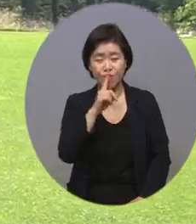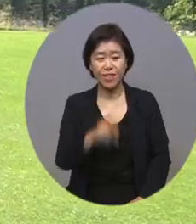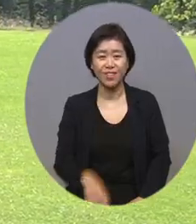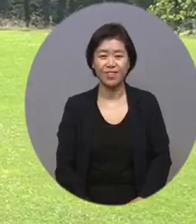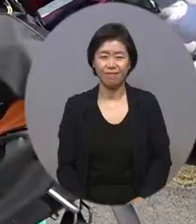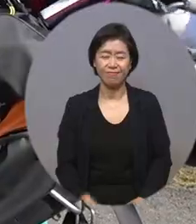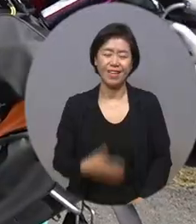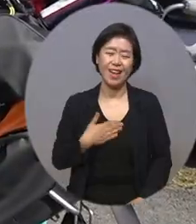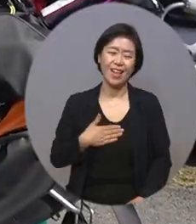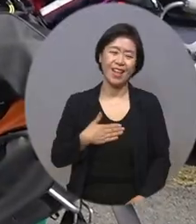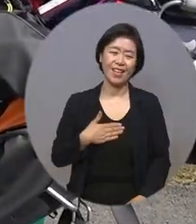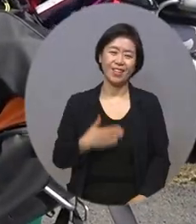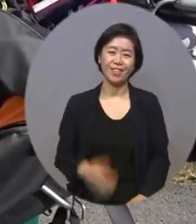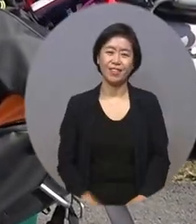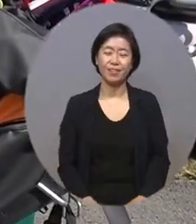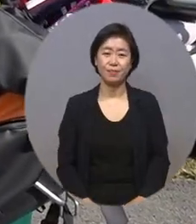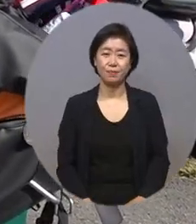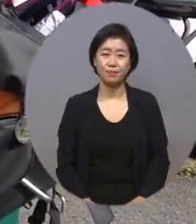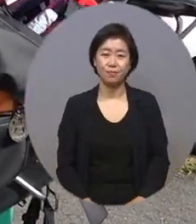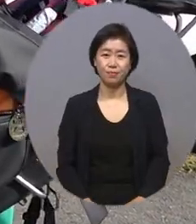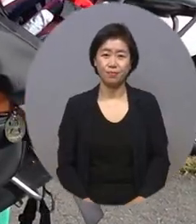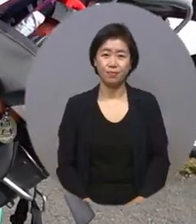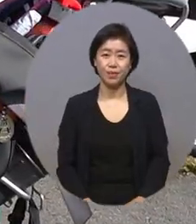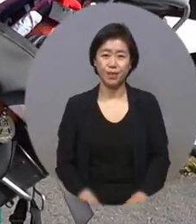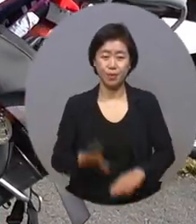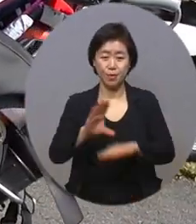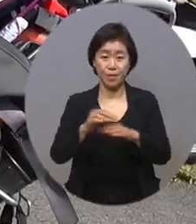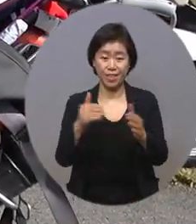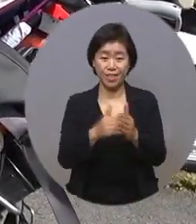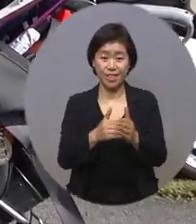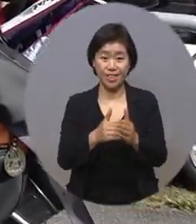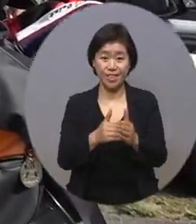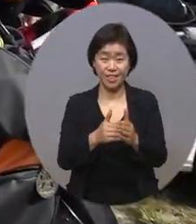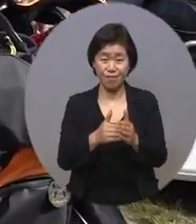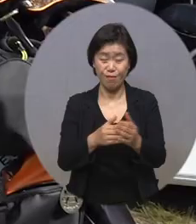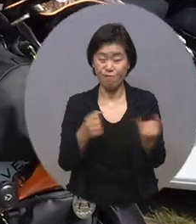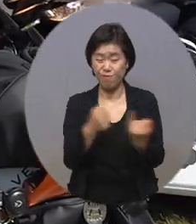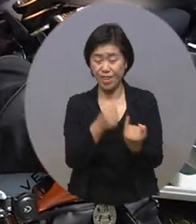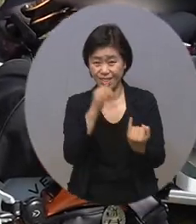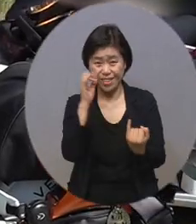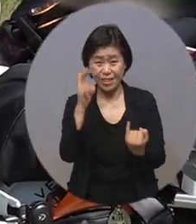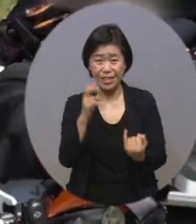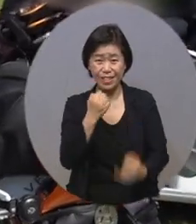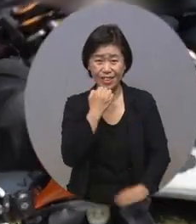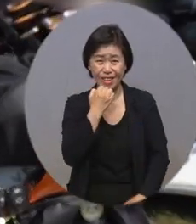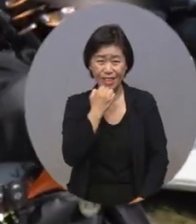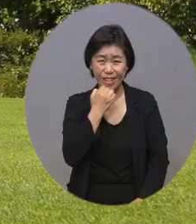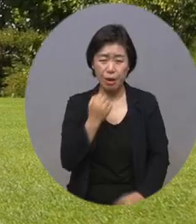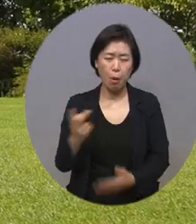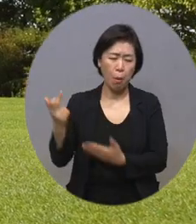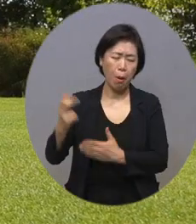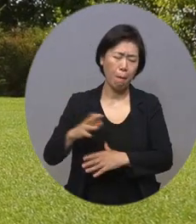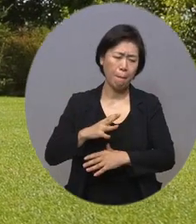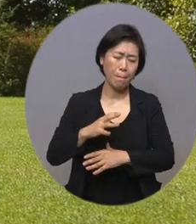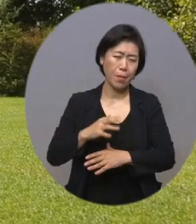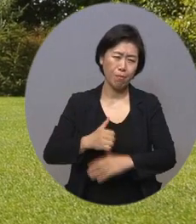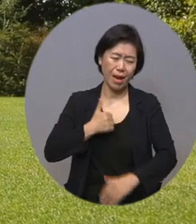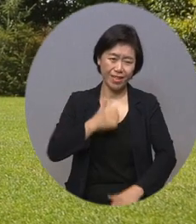가만히 있을게. 너 이따 뭐... 끝나고 맞을 수도 있어요, 나야. 조심해. 촬영 끝나고 내 전화 피하는 뭐 화나는 거 같아.